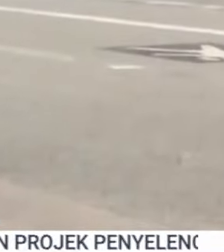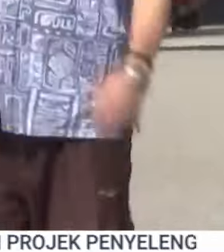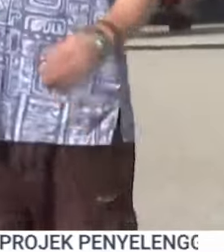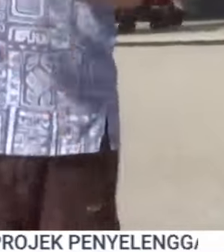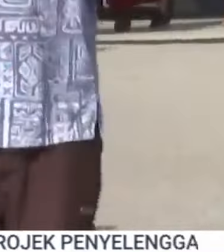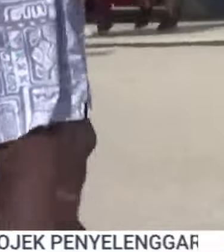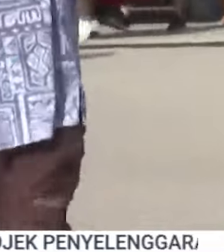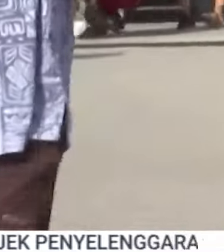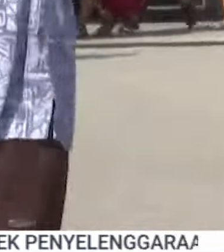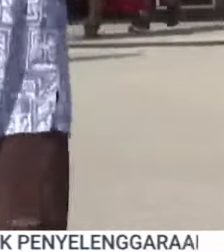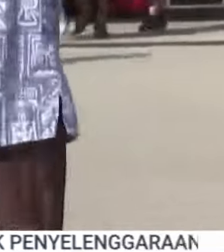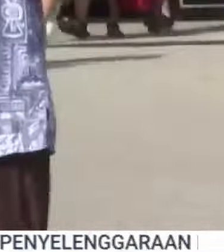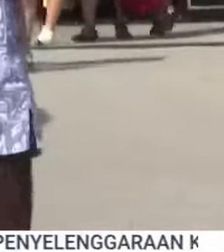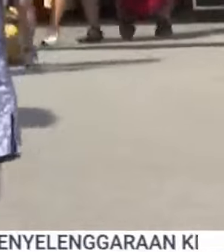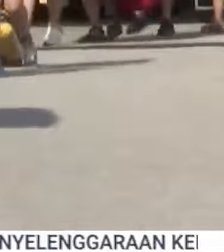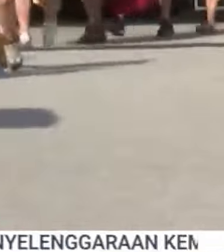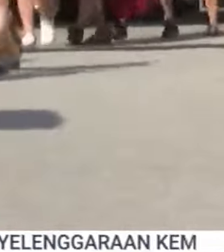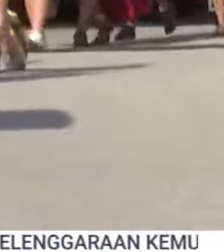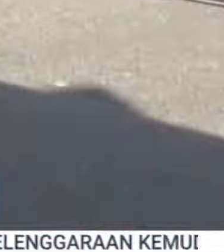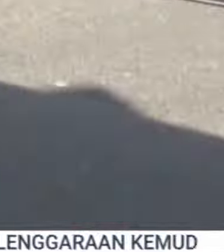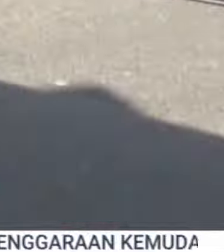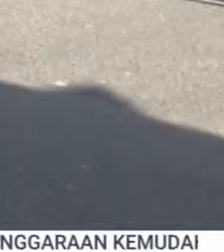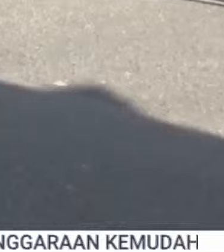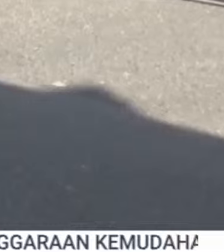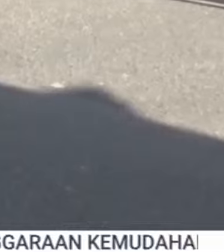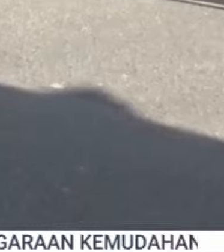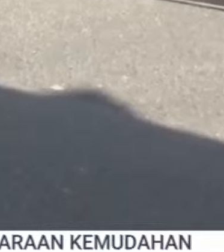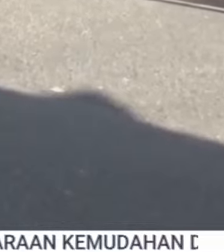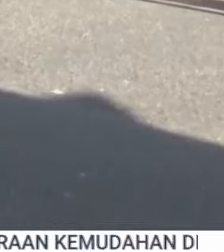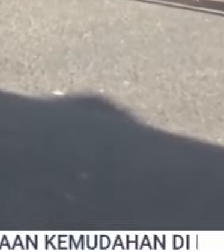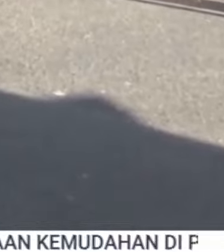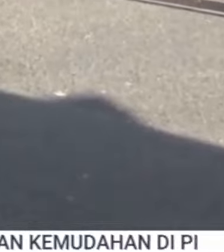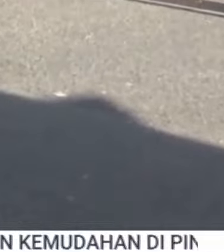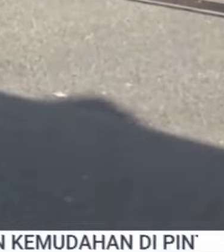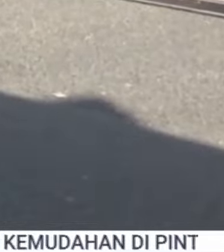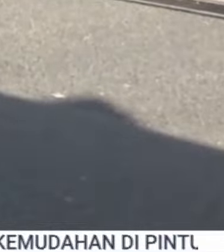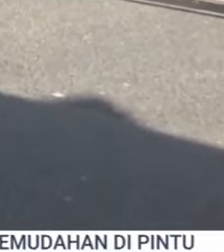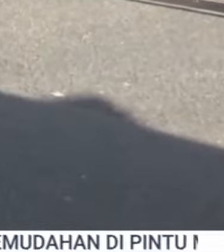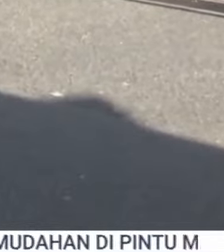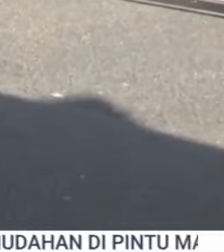Segera tambah baik kemudahan di pintu masuk negara.